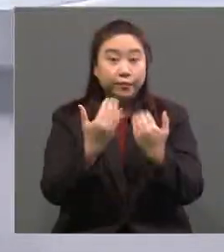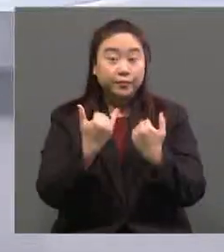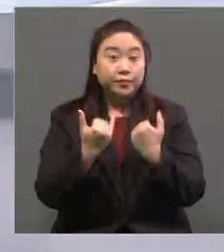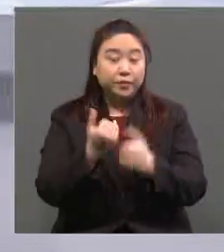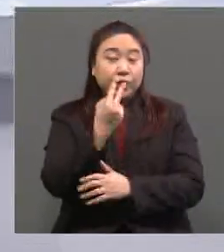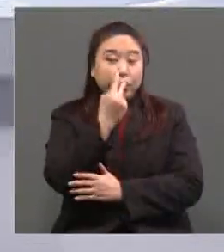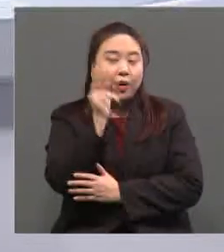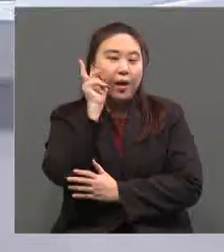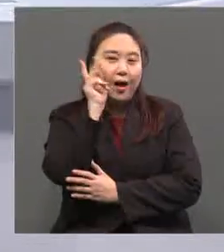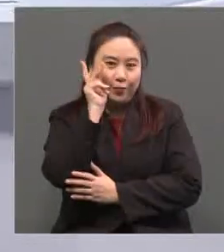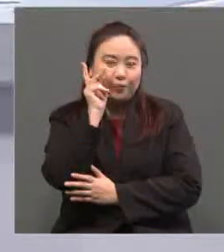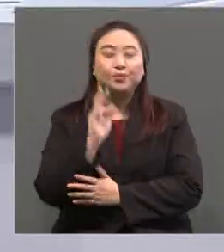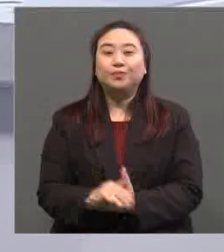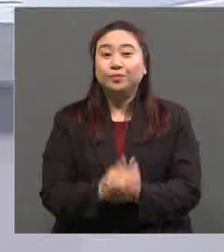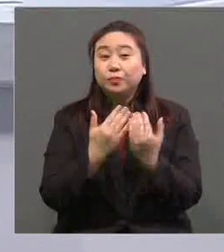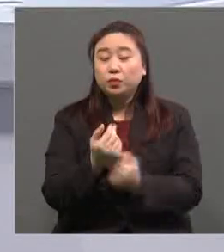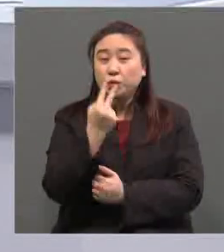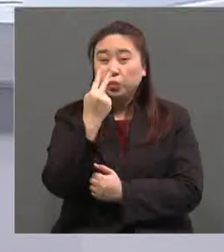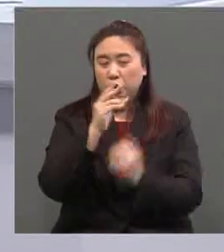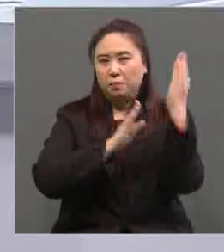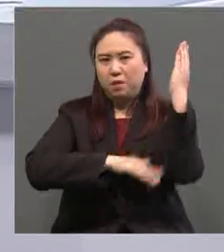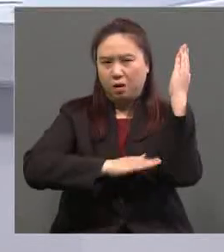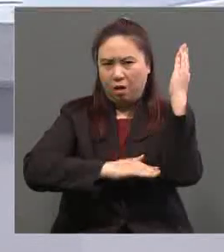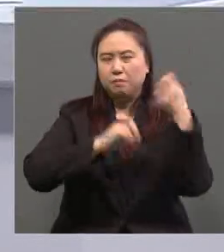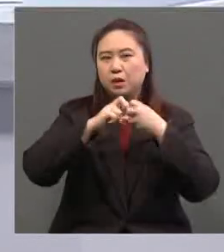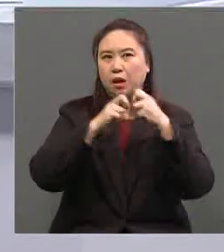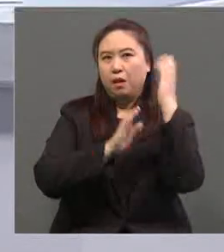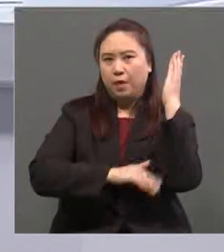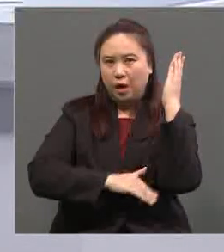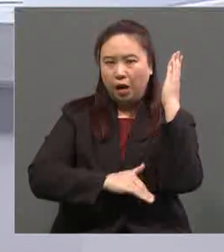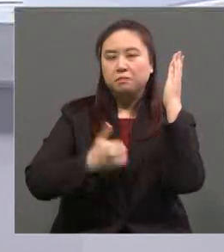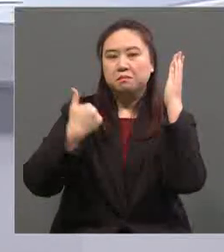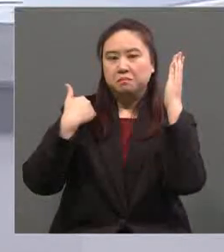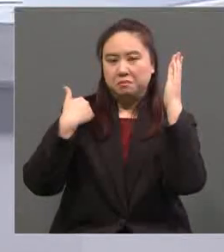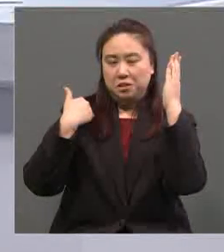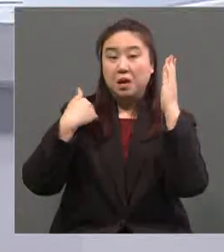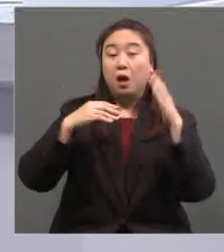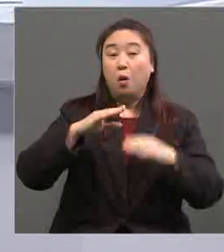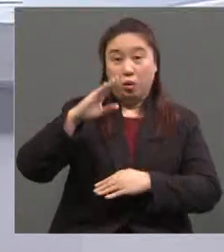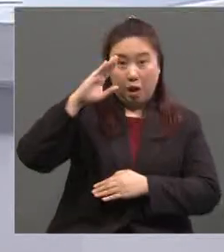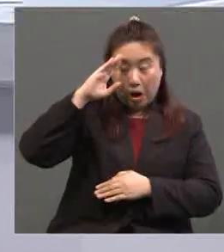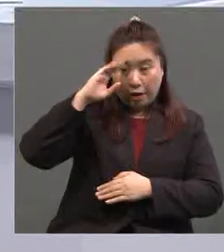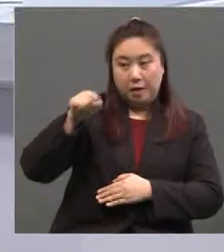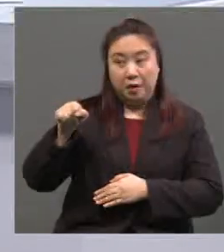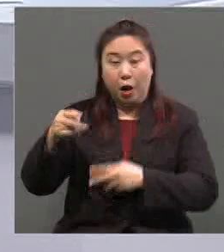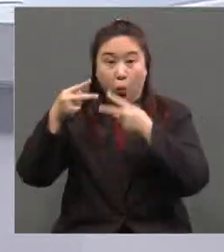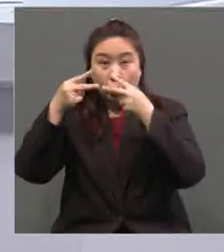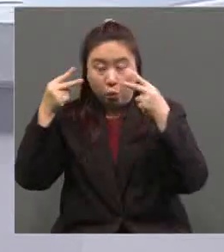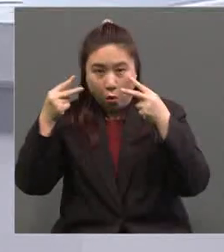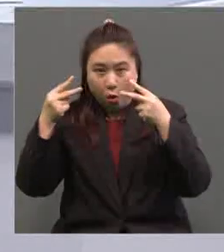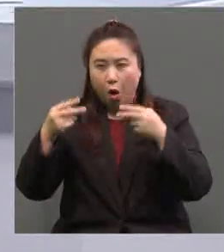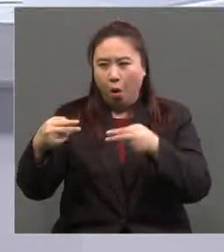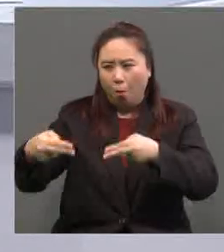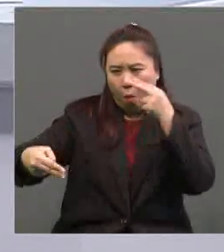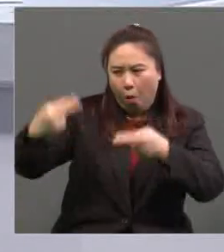ช่วงนี้กลับมารับชมข่าวกันต่อนะคะไปดูเหตุการณ์ที่เกิดขึ้นในชายแดนภาคใต้กันบ้าง นะคะได้เกิดเหตุเจ้าหน้าที่ค่ะยิงปะทะกับคนร้ายวิสามัน1